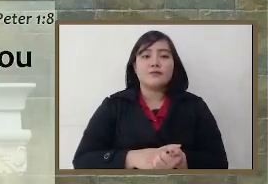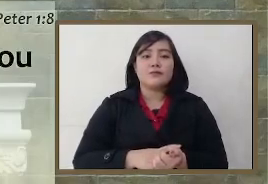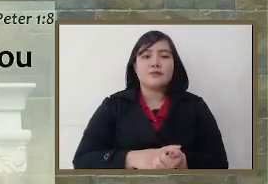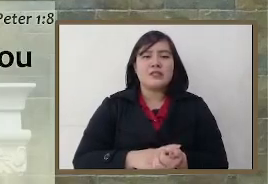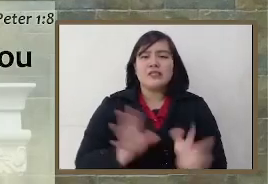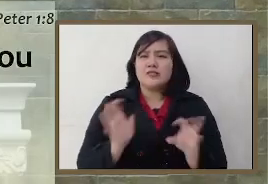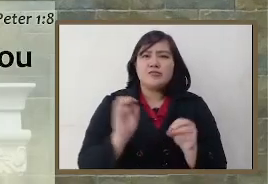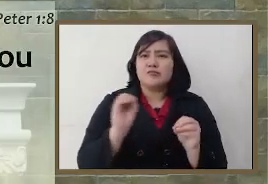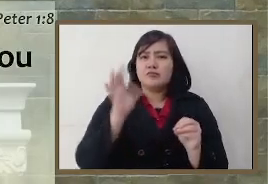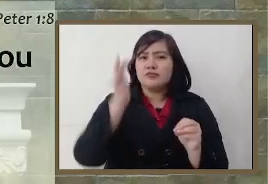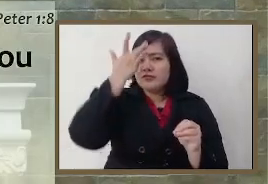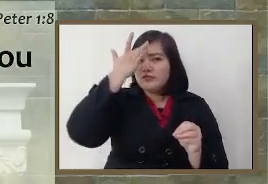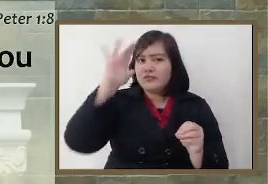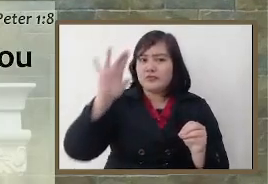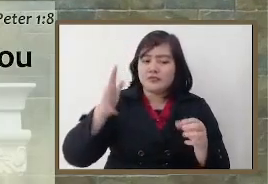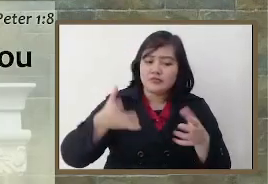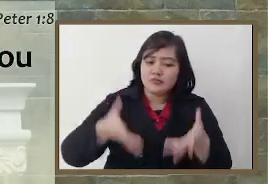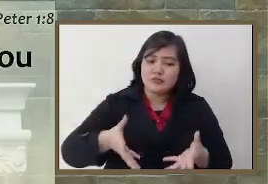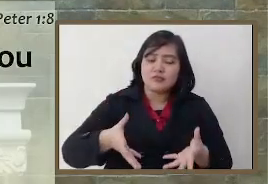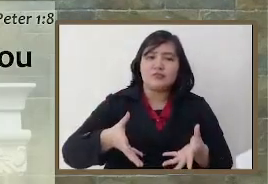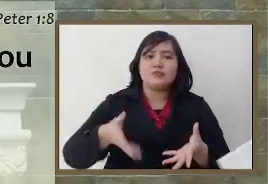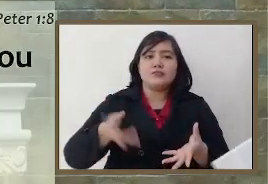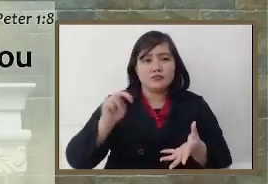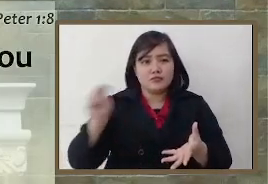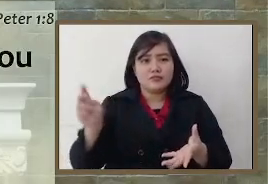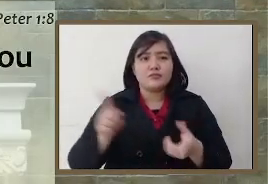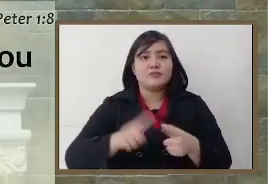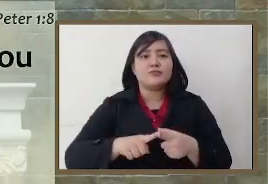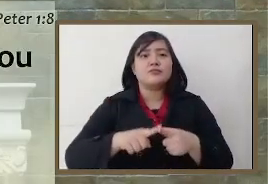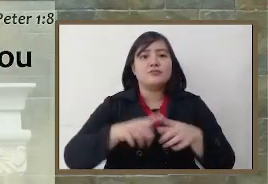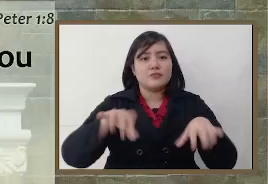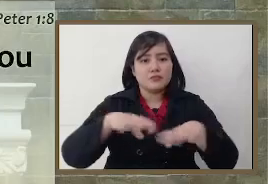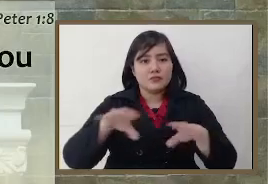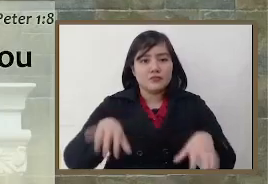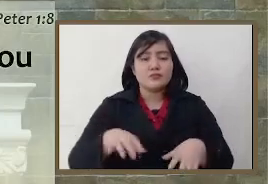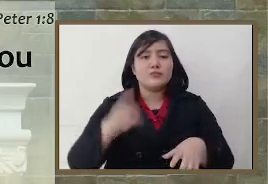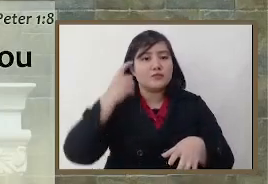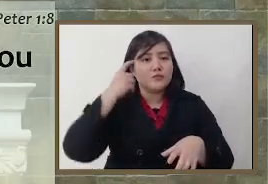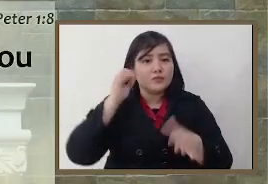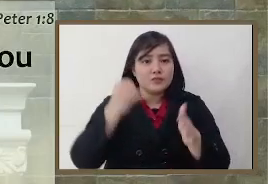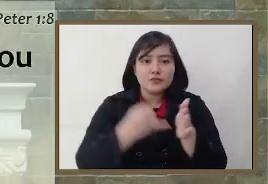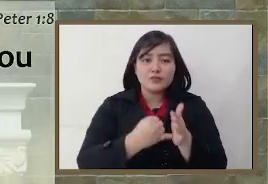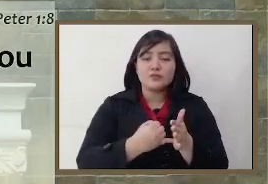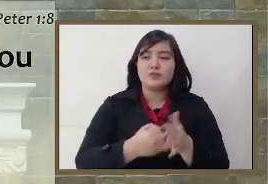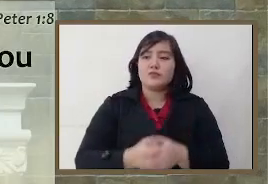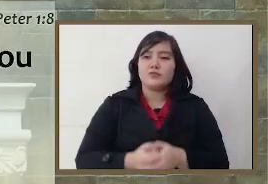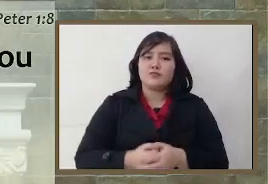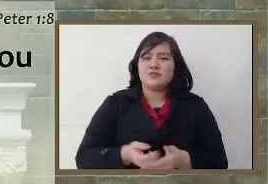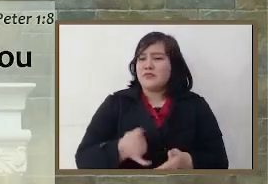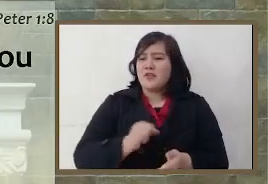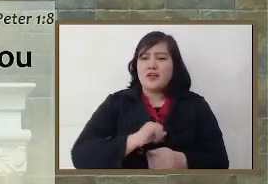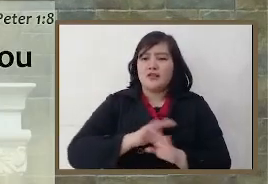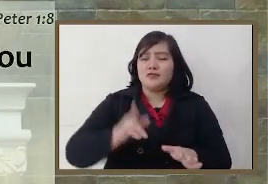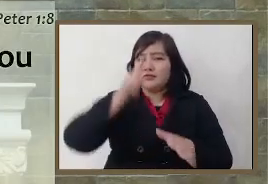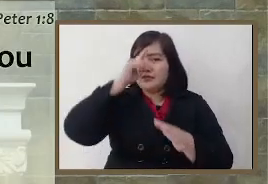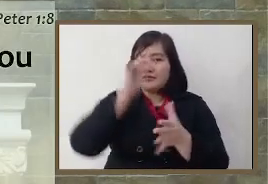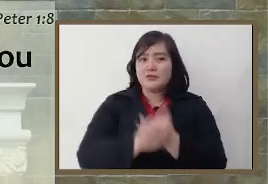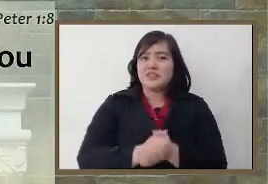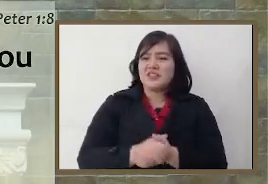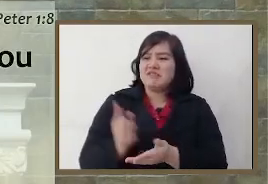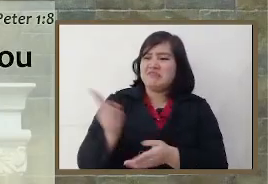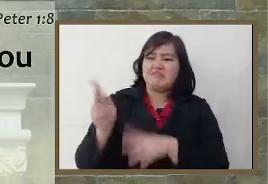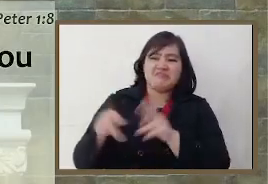matalino. Pinagpapaguran talaga yan. Eh ako, hindi ako niniwala sa sabihin matalino. Kung hindi mag-aral yan, walang talino yan.